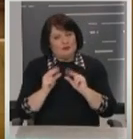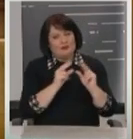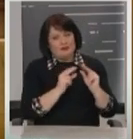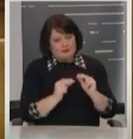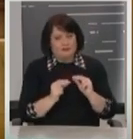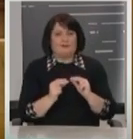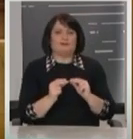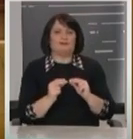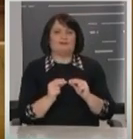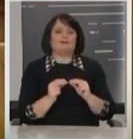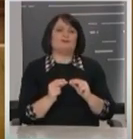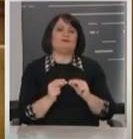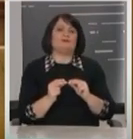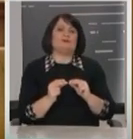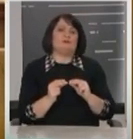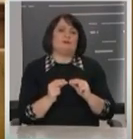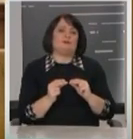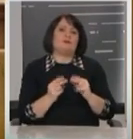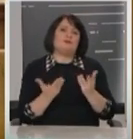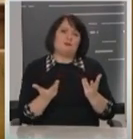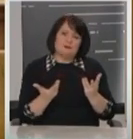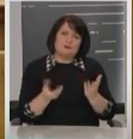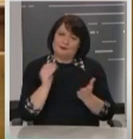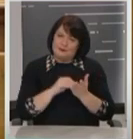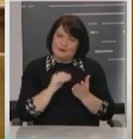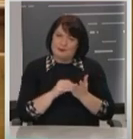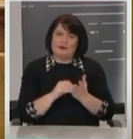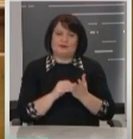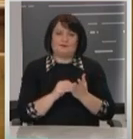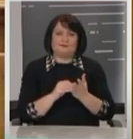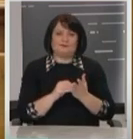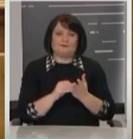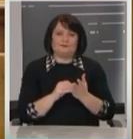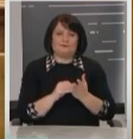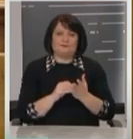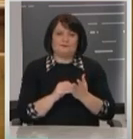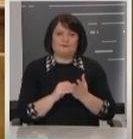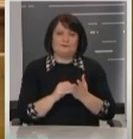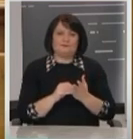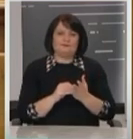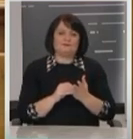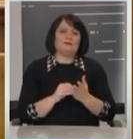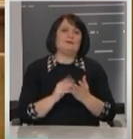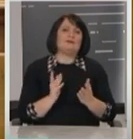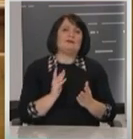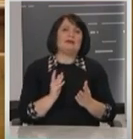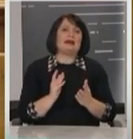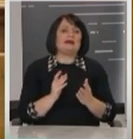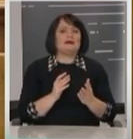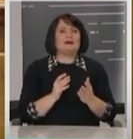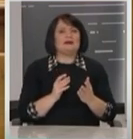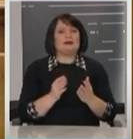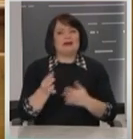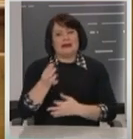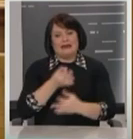άνοιξε μέσα από εδώ, για μια ακόμη φορά, παράφραση μιας τοποθέτησης,